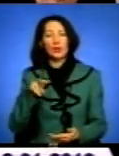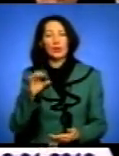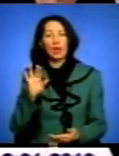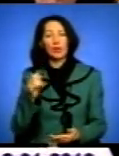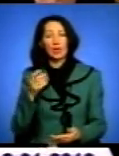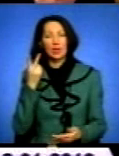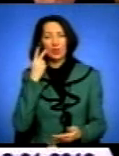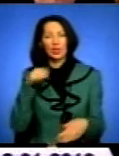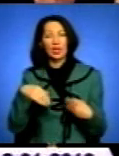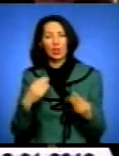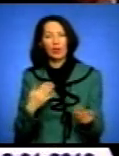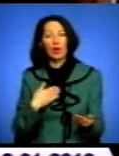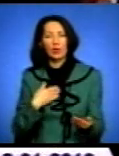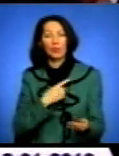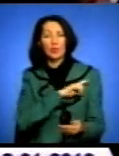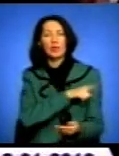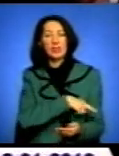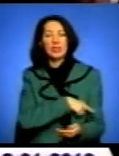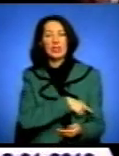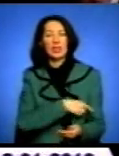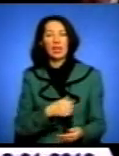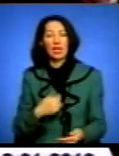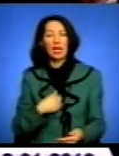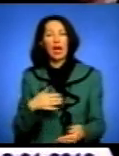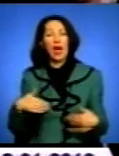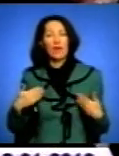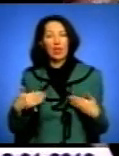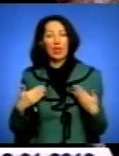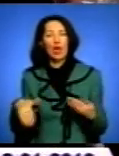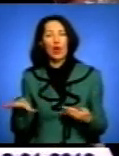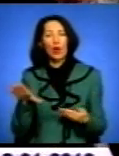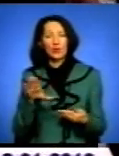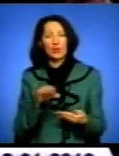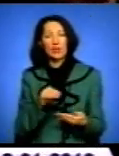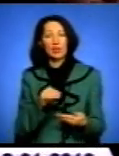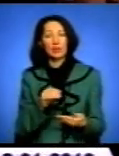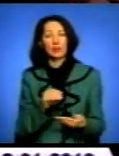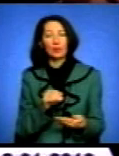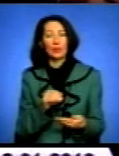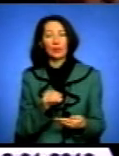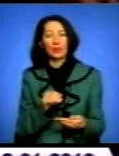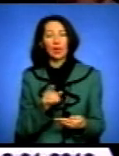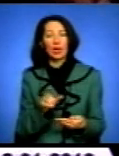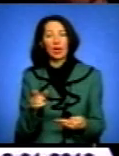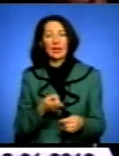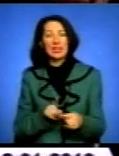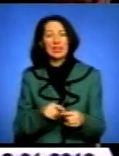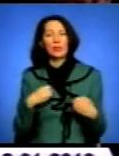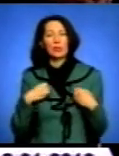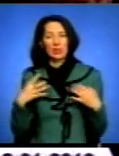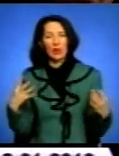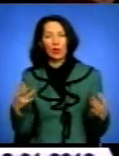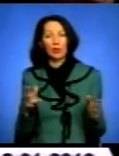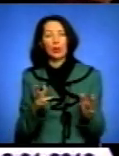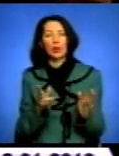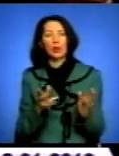ці сили. Тому я вітаю всіх з цим святом.